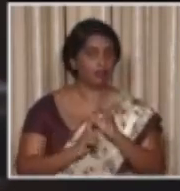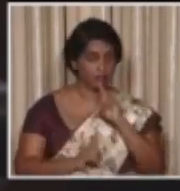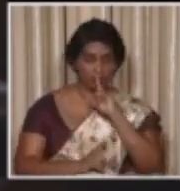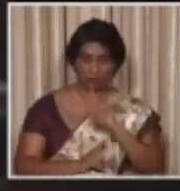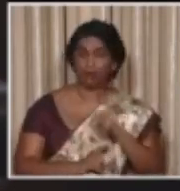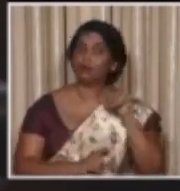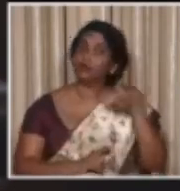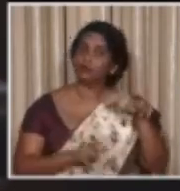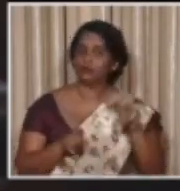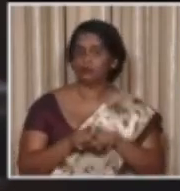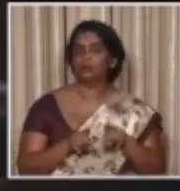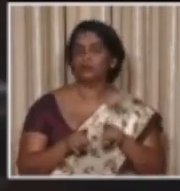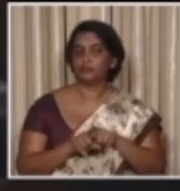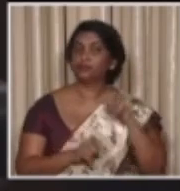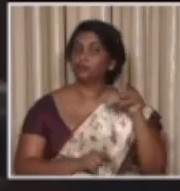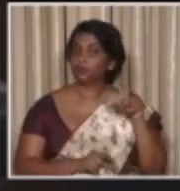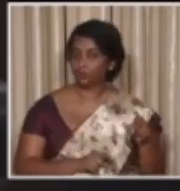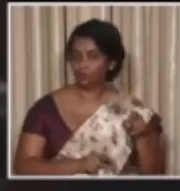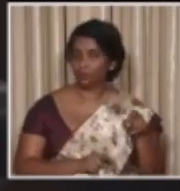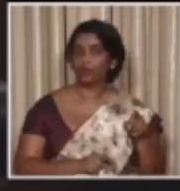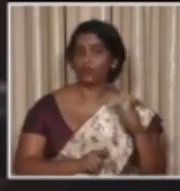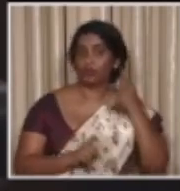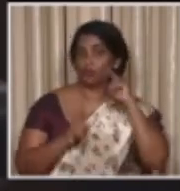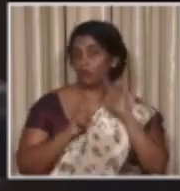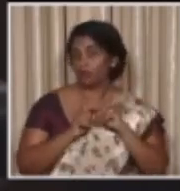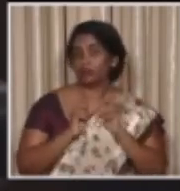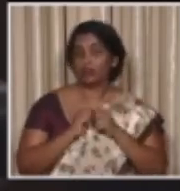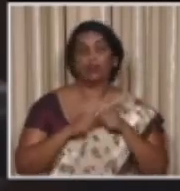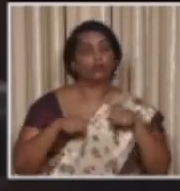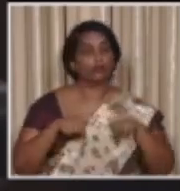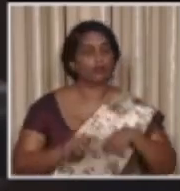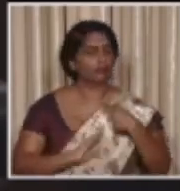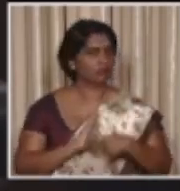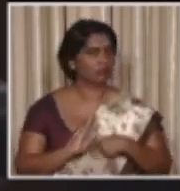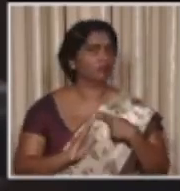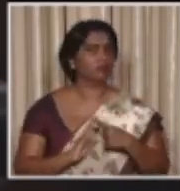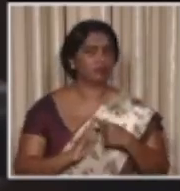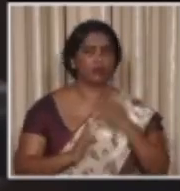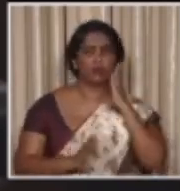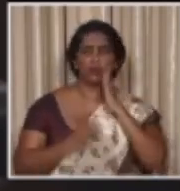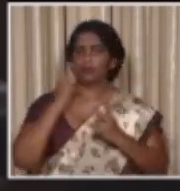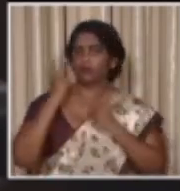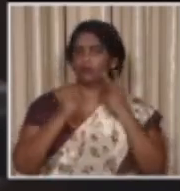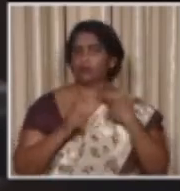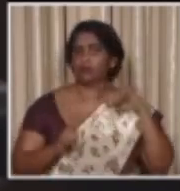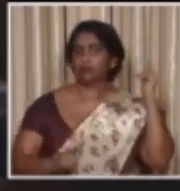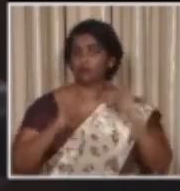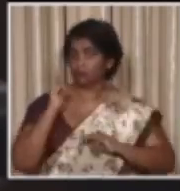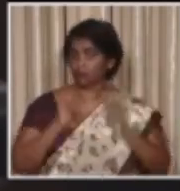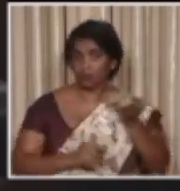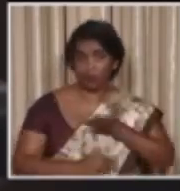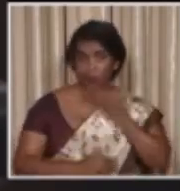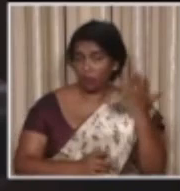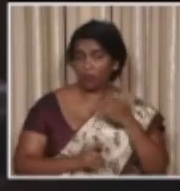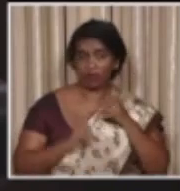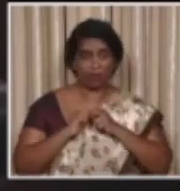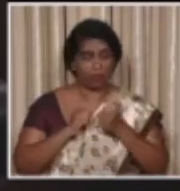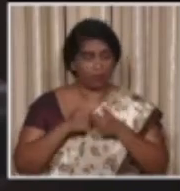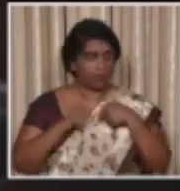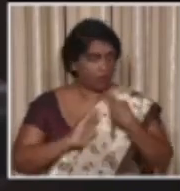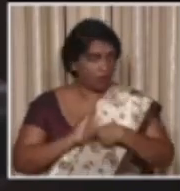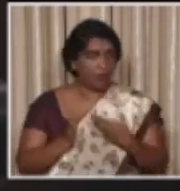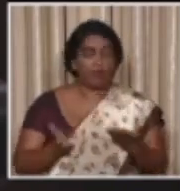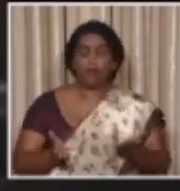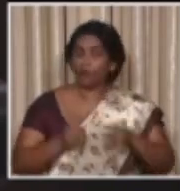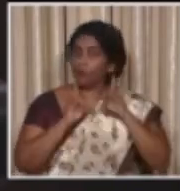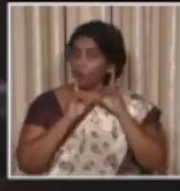நாட்டுக்கு சுற்றுலா பயணிகள் வருவார்களா, சுற்றுலாத்துறையை முன்னேற்ற முடியுமா, அவ்வாறான ஒரு நிலையிலே இந்த நாட்டுக்கு முதலீட்டாளர்கள் வருவார்களா,